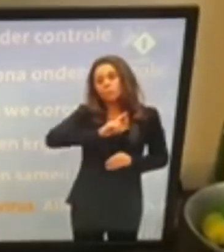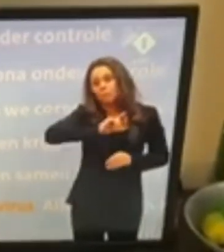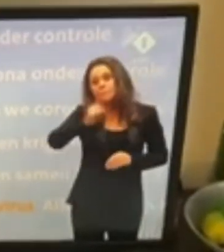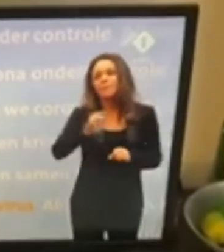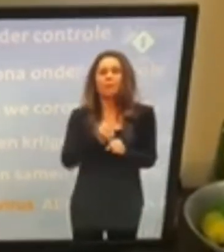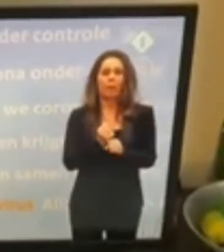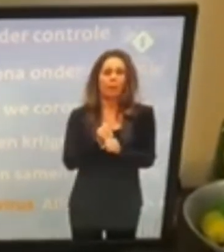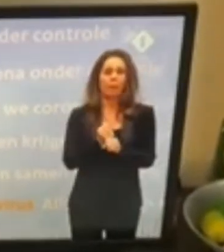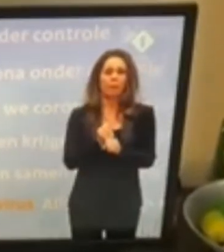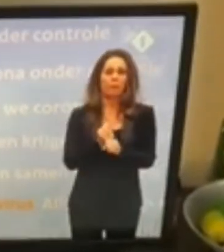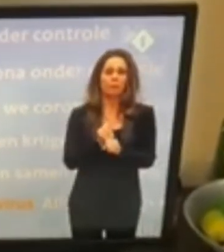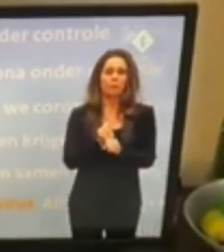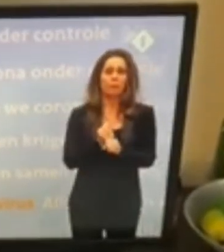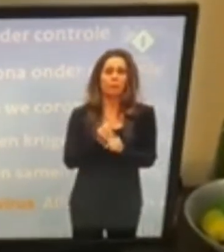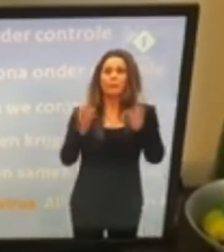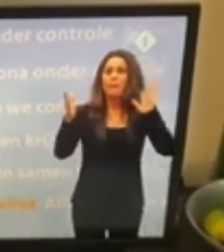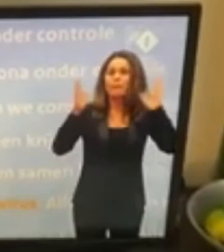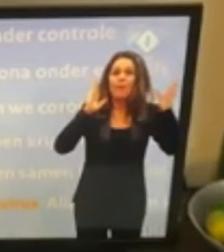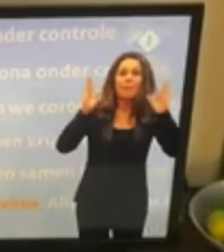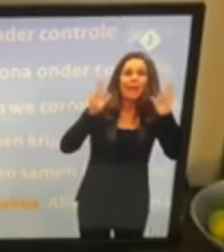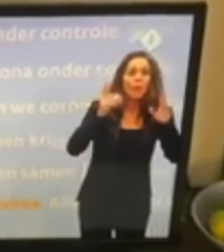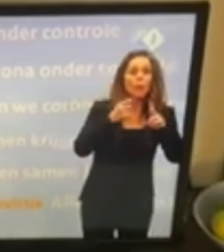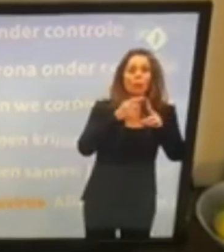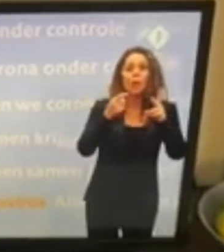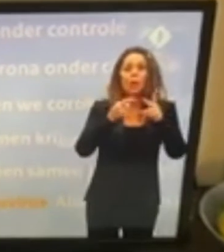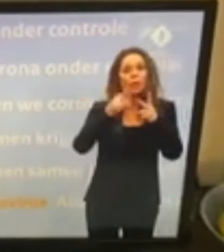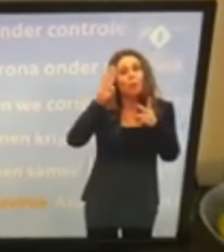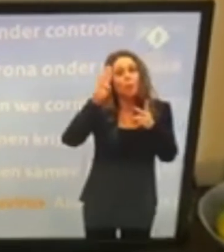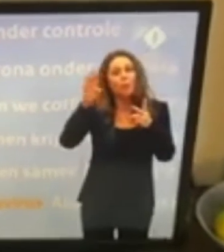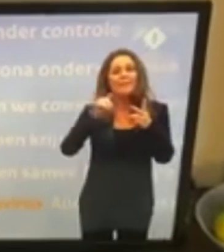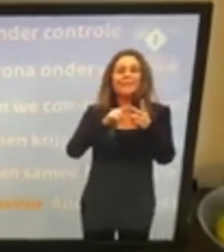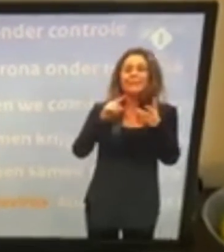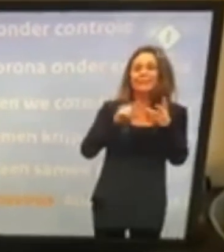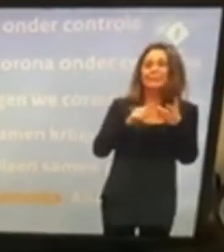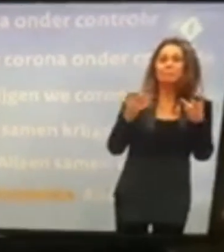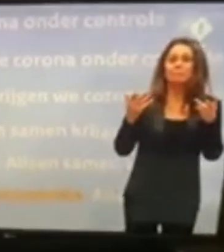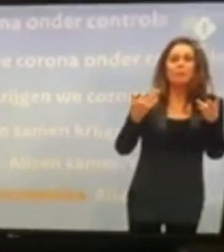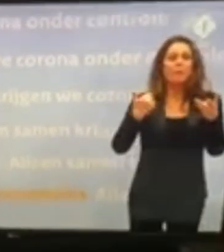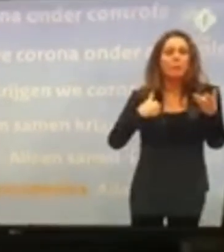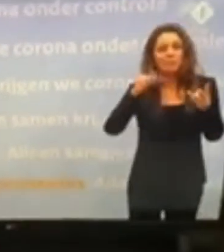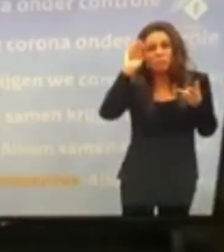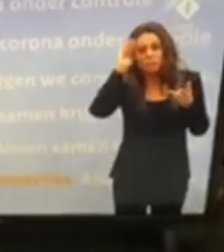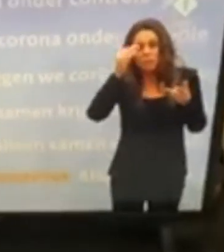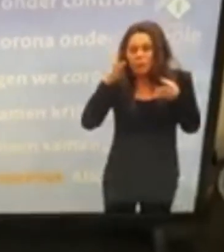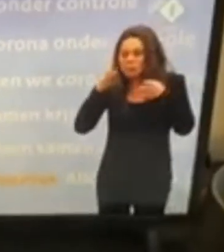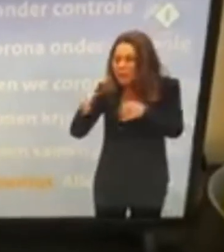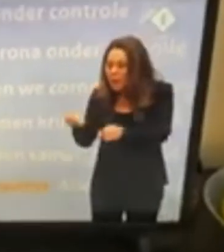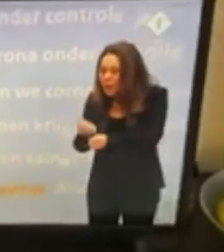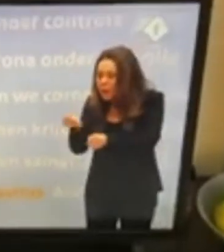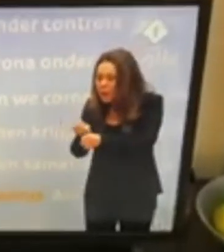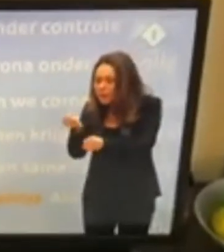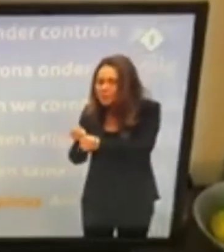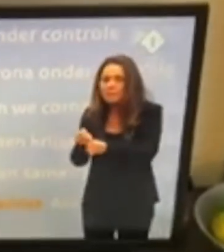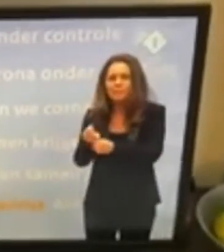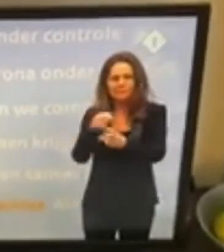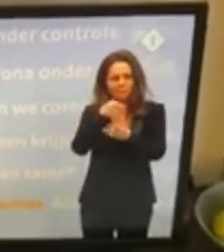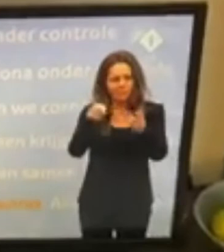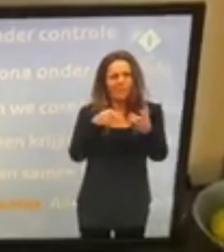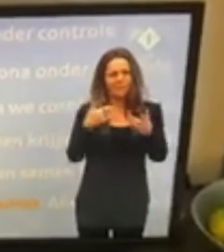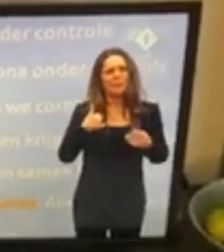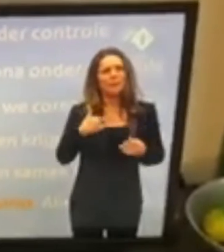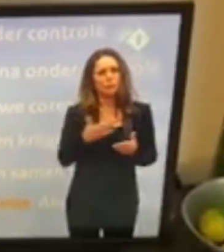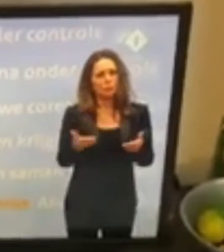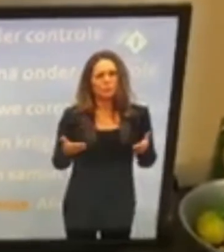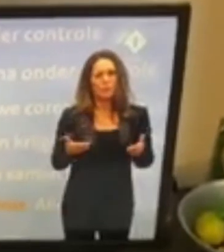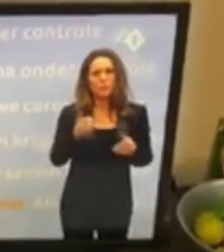werk moeten. Bijvoorbeeld verpleegkundigen, politieagenten of mensen die 's nachts aan de weg werken. Die mensen die dus